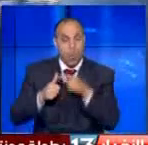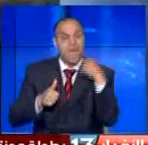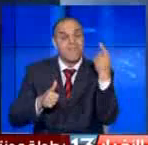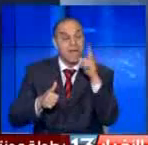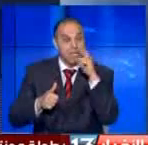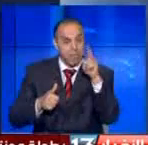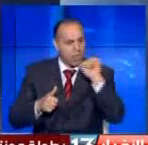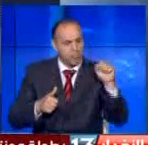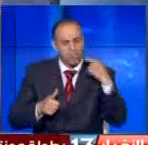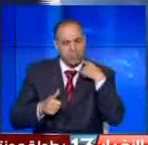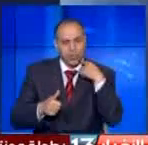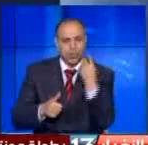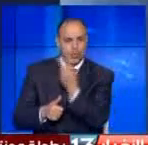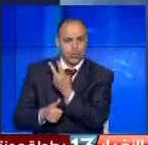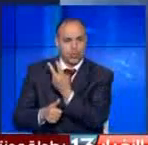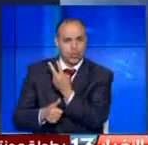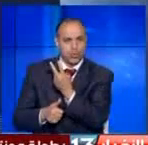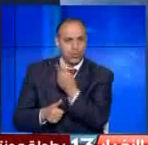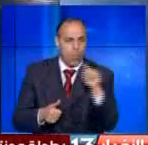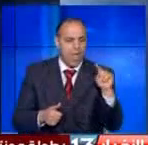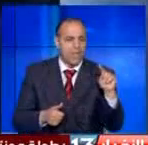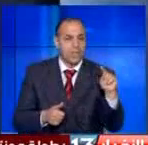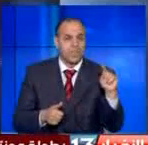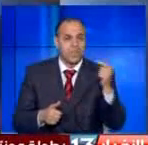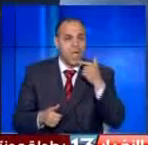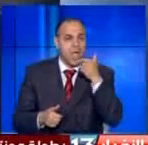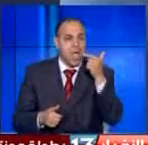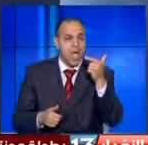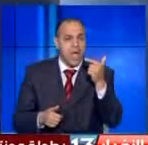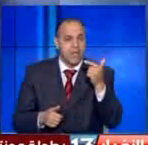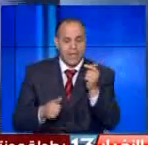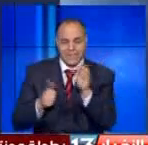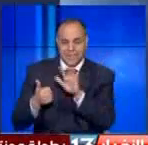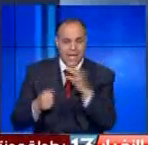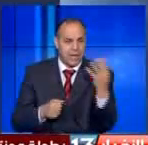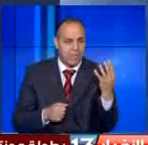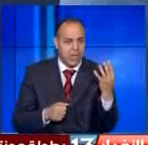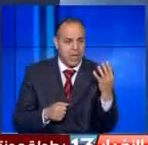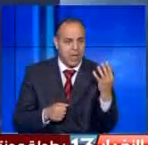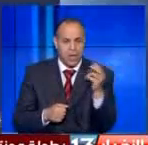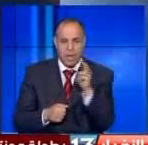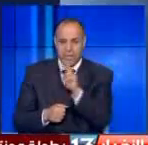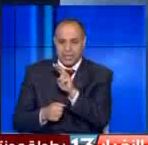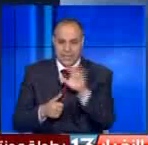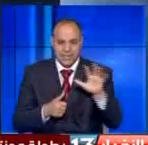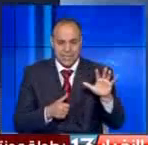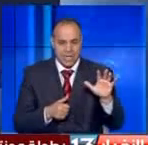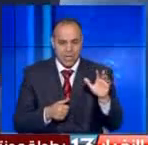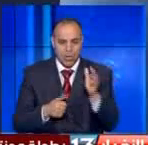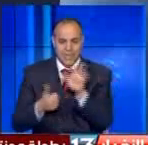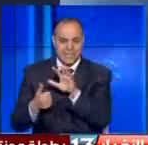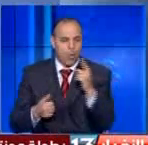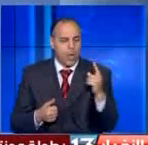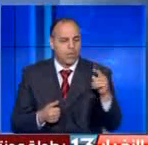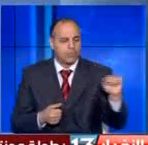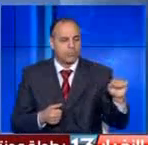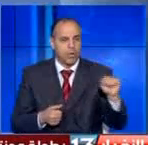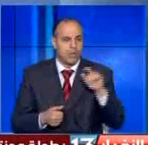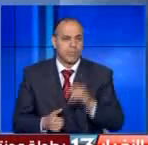عالميا بمجموعتين لمجموعة واحدة وبواقع 6-4 و8-6 و6-1.